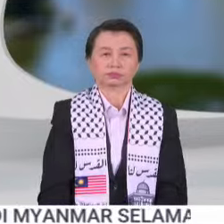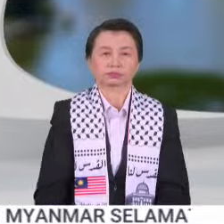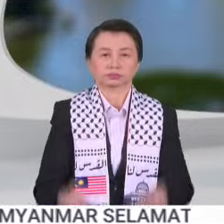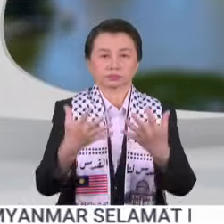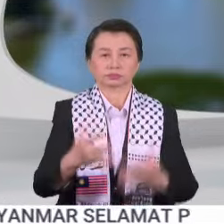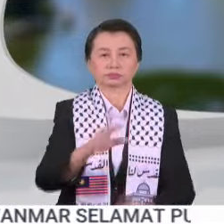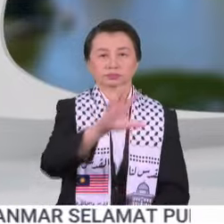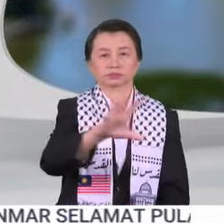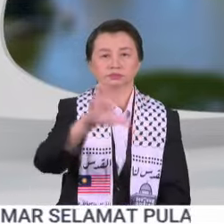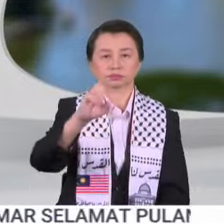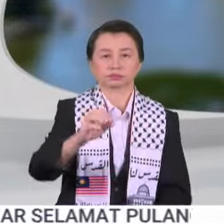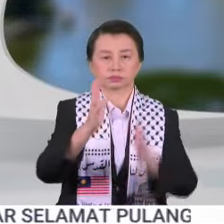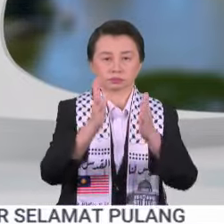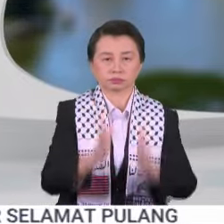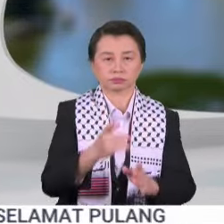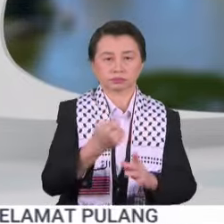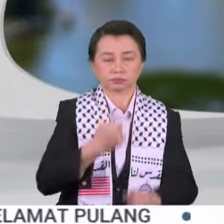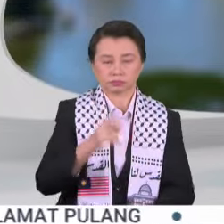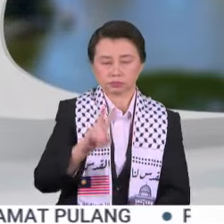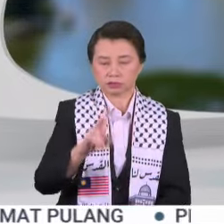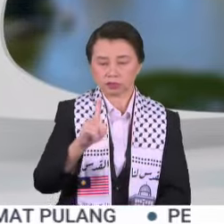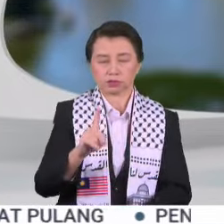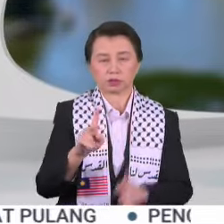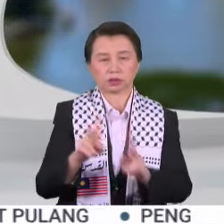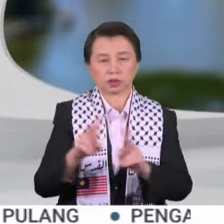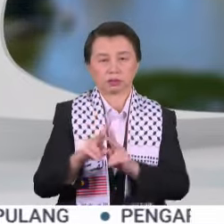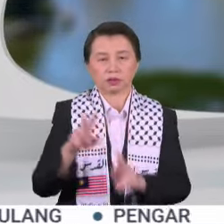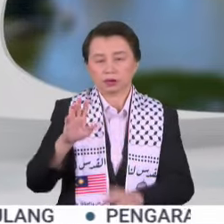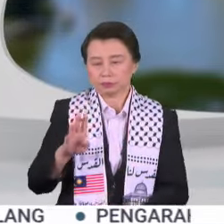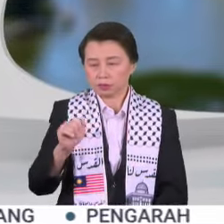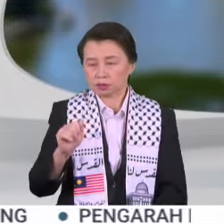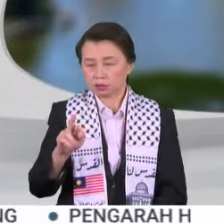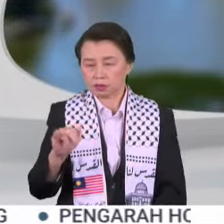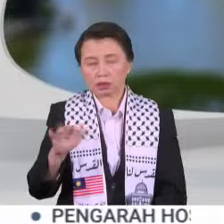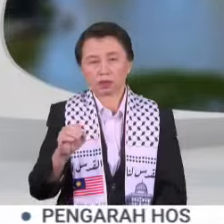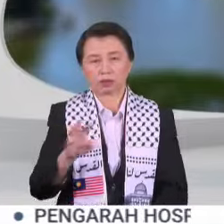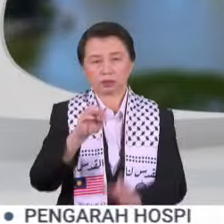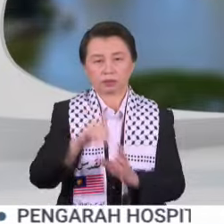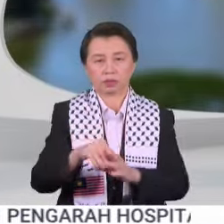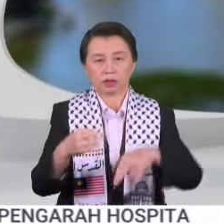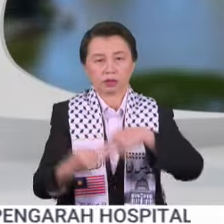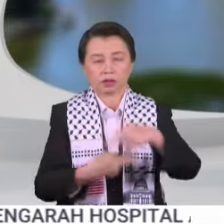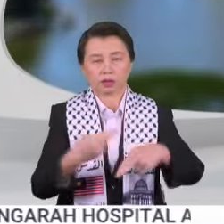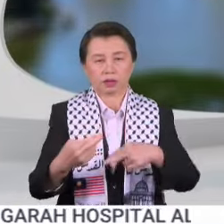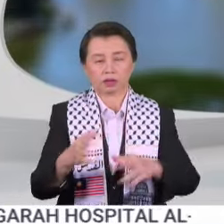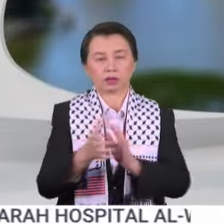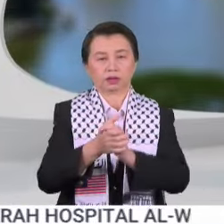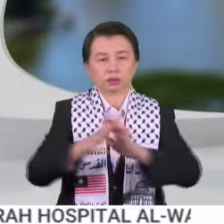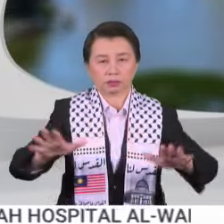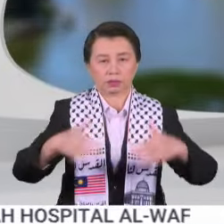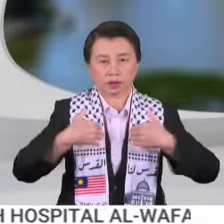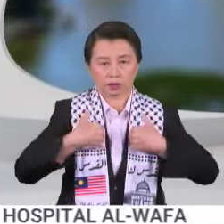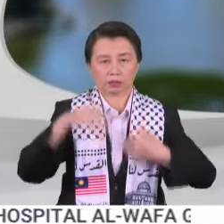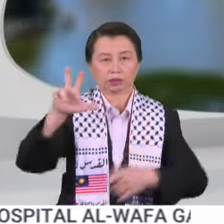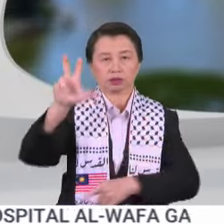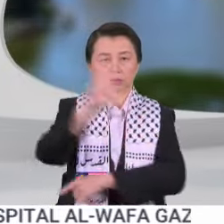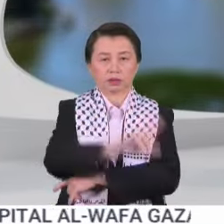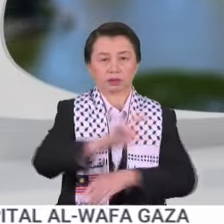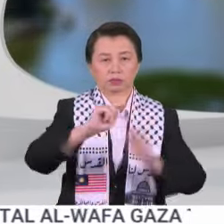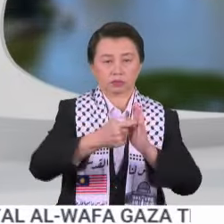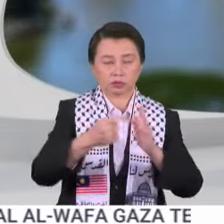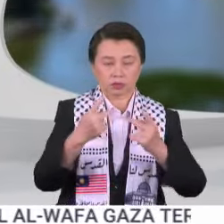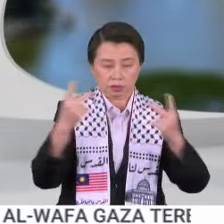Seramai 50 penduduk dari 21 kampung di Bario menyertai program Kita Selamat yang berlangsung selama 3 hari